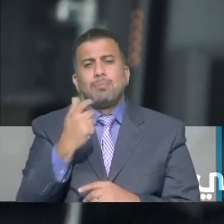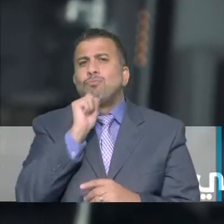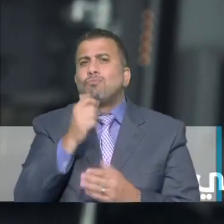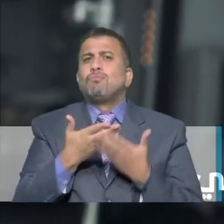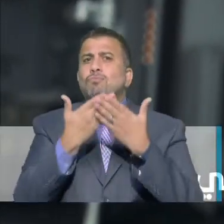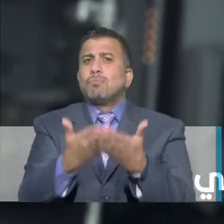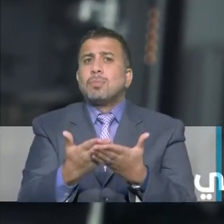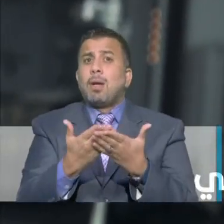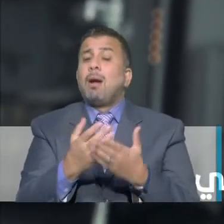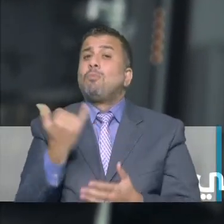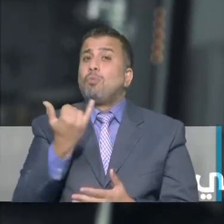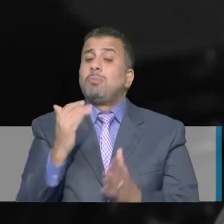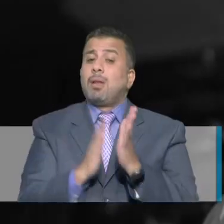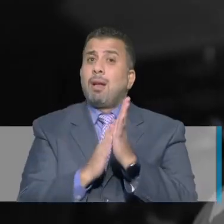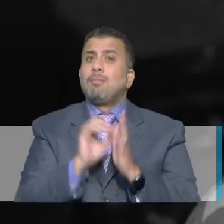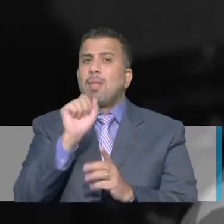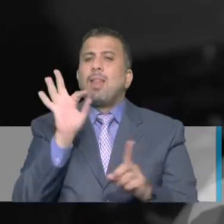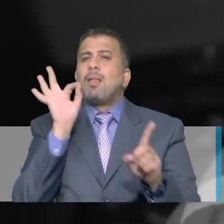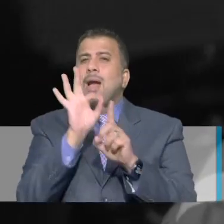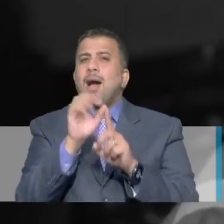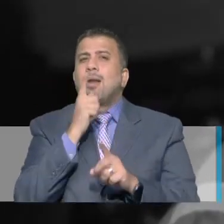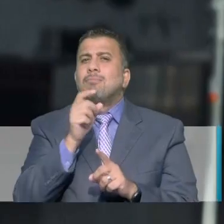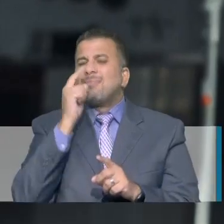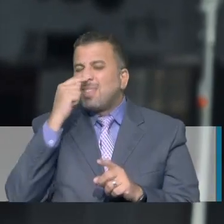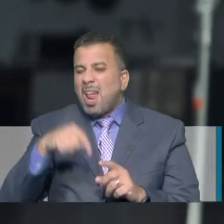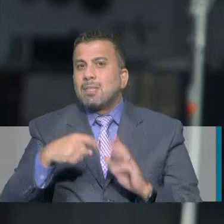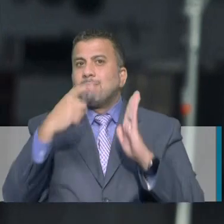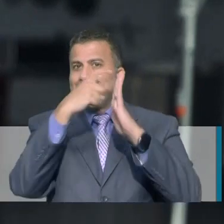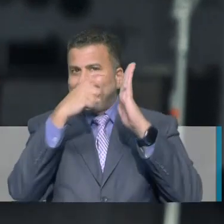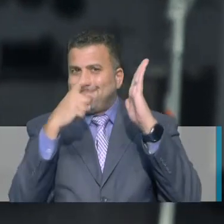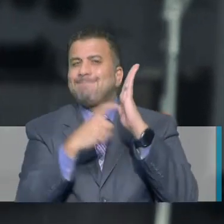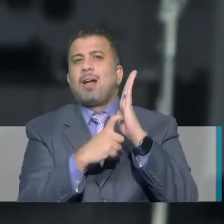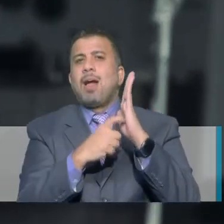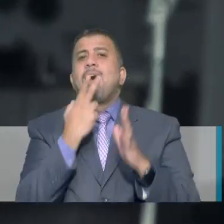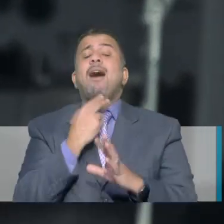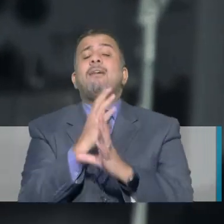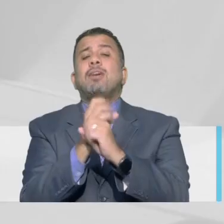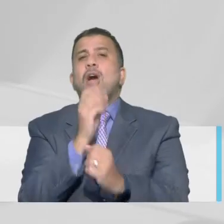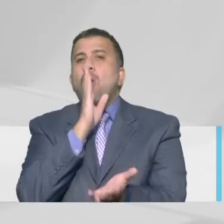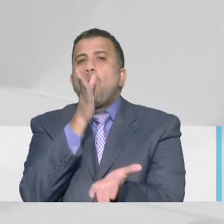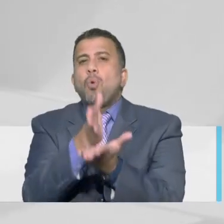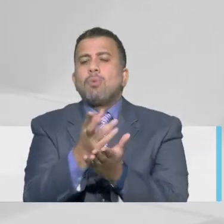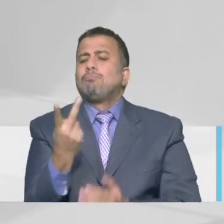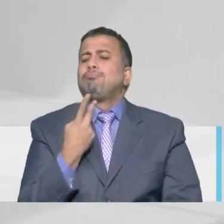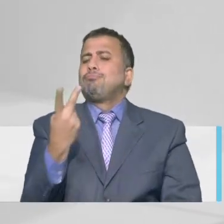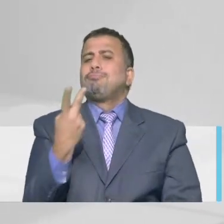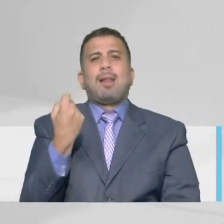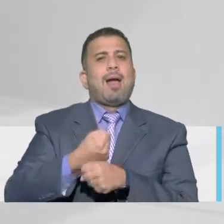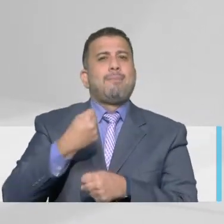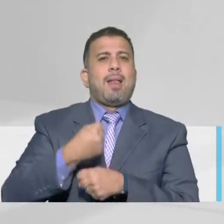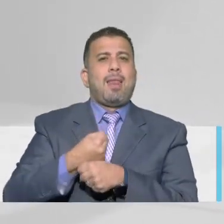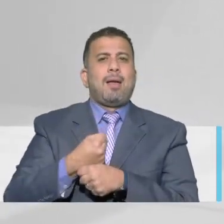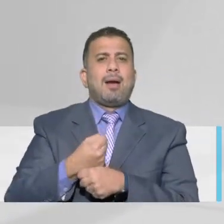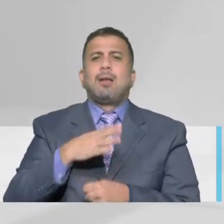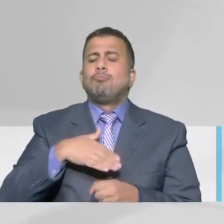شانه الاسهام الفاعل في تشجيع الفئات المستهدفه على التقيد والالتزام القانوني حفاظا لحقوق طرفي علاقه